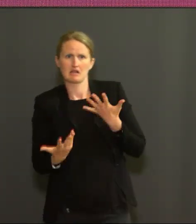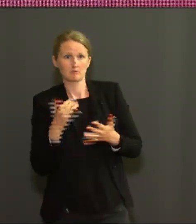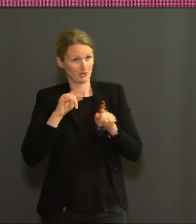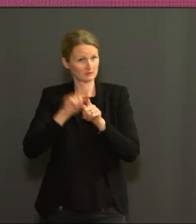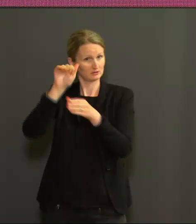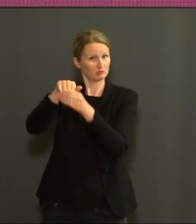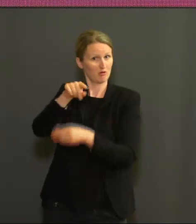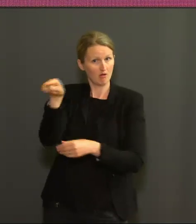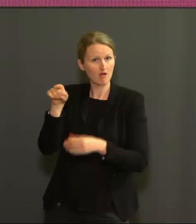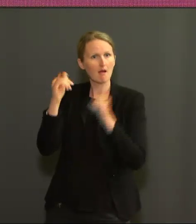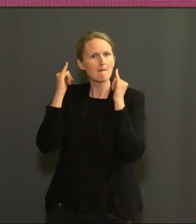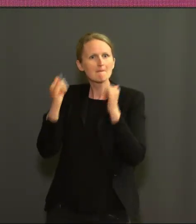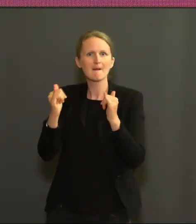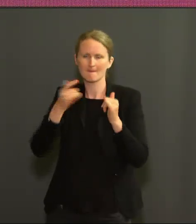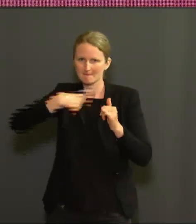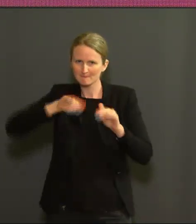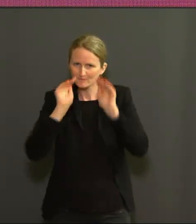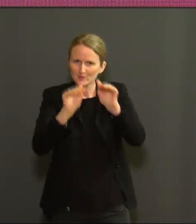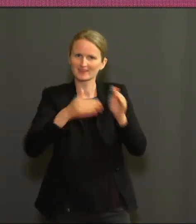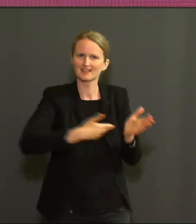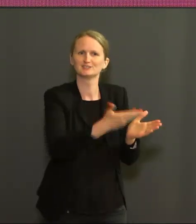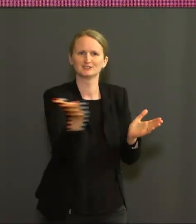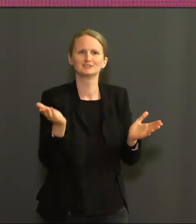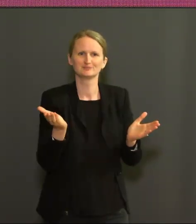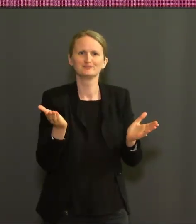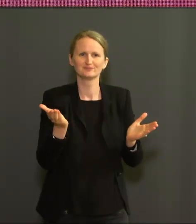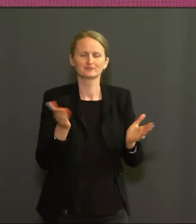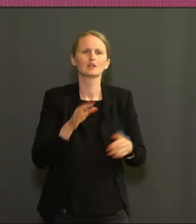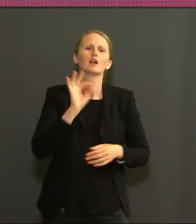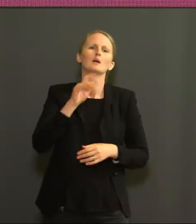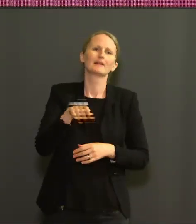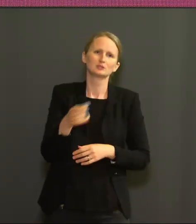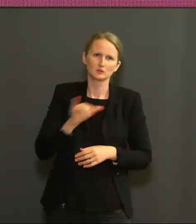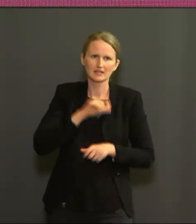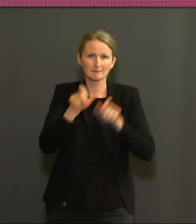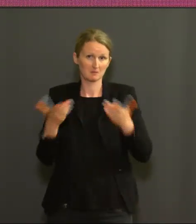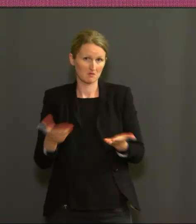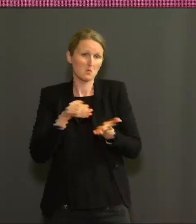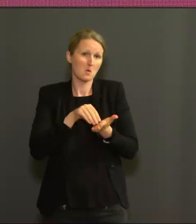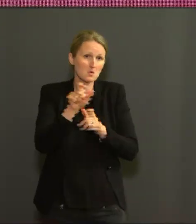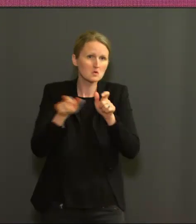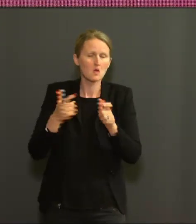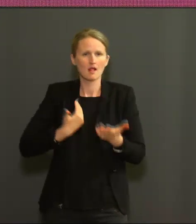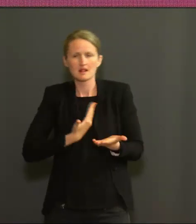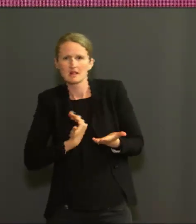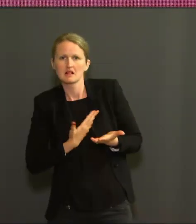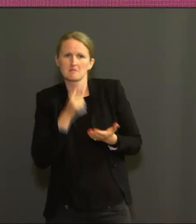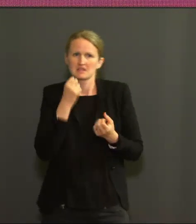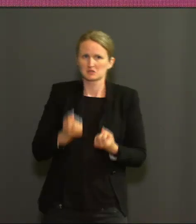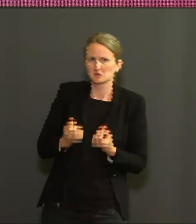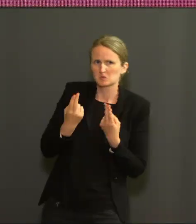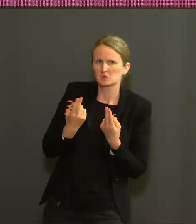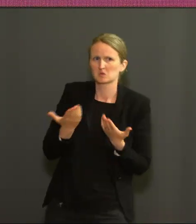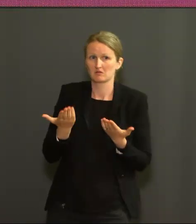doutent ou qui s'opposent à l'idée de se faire vacciner. L'attente peut parfois être bonne